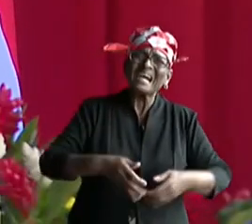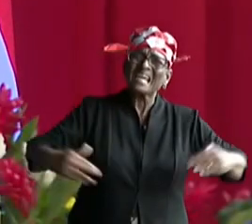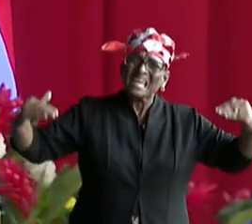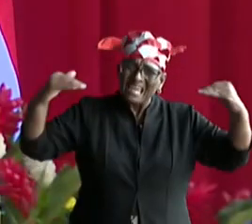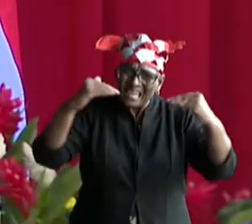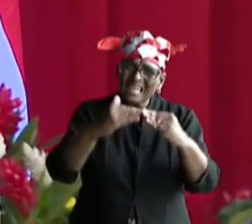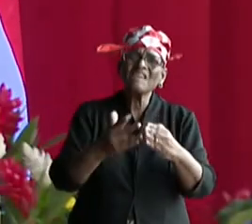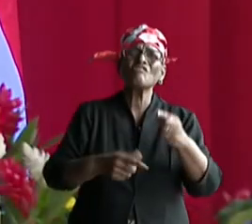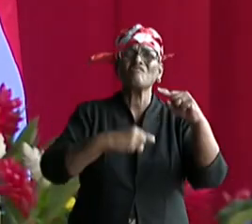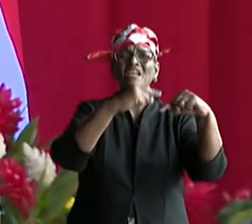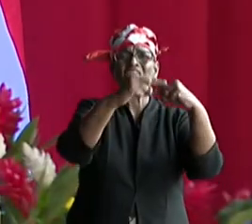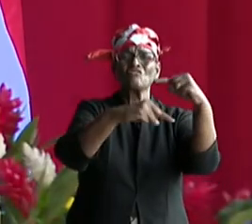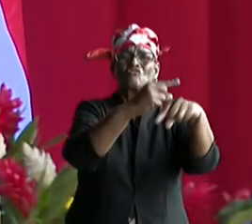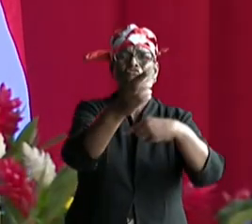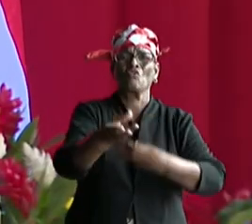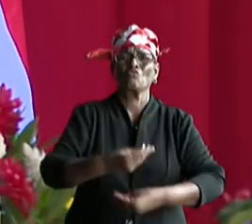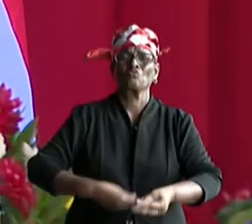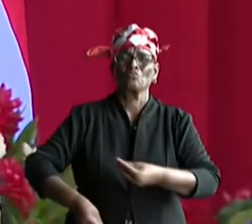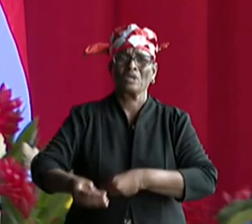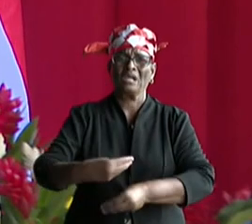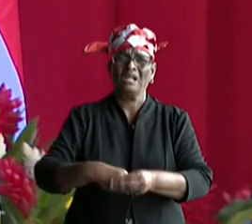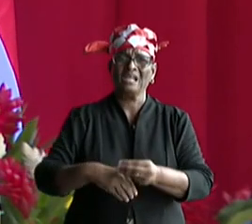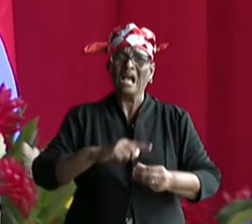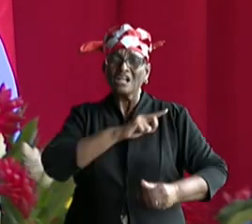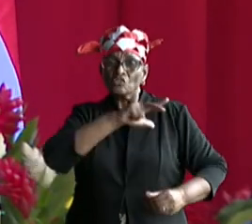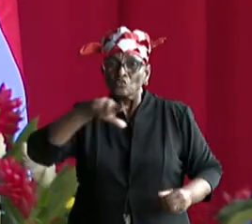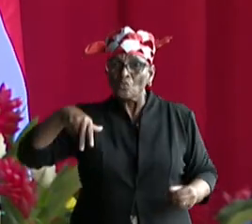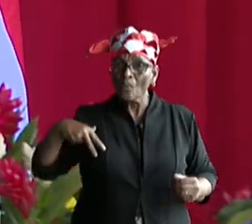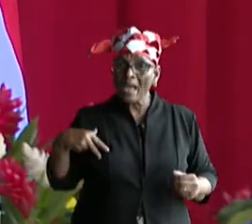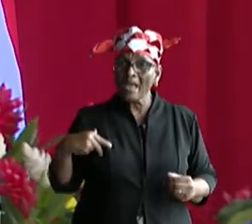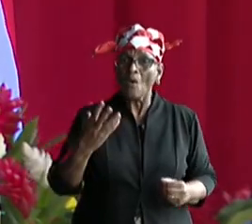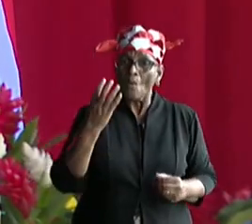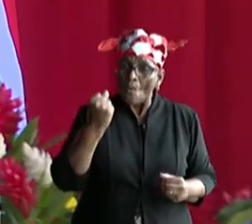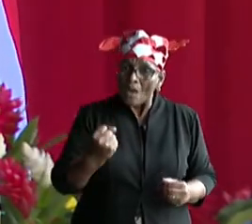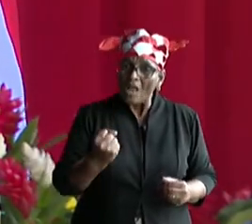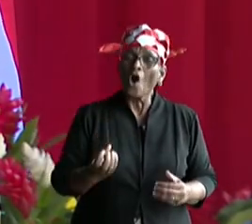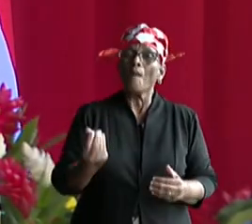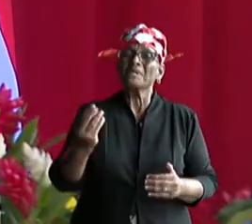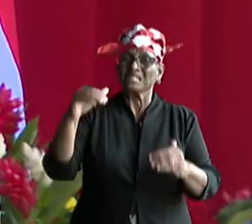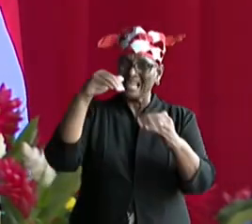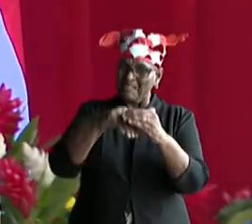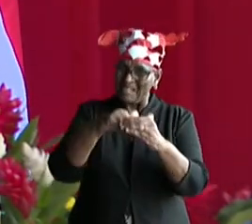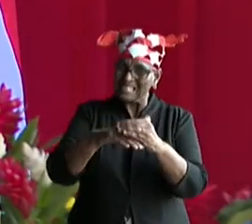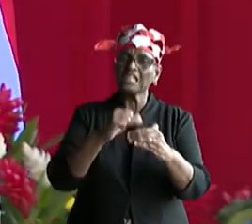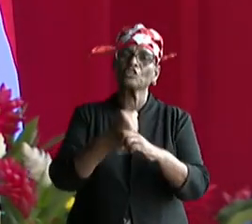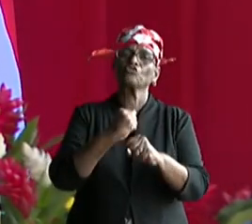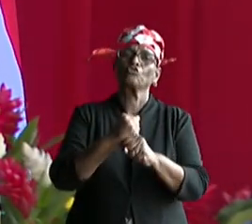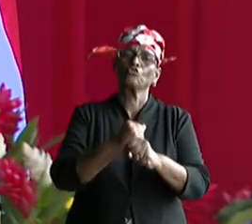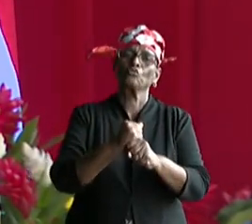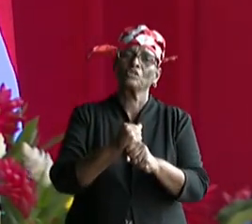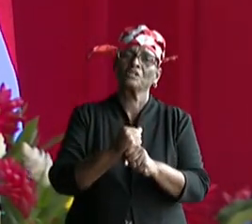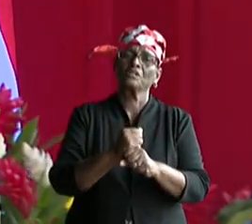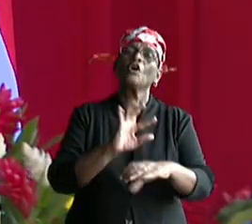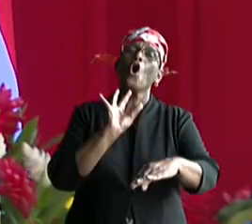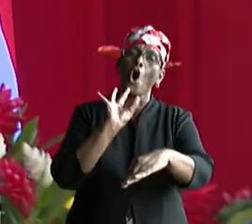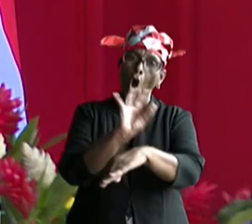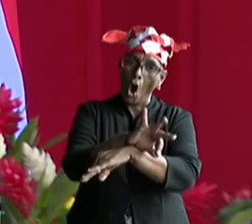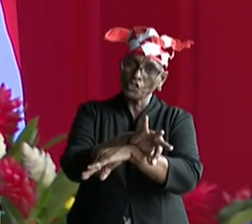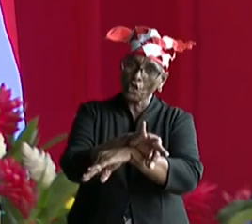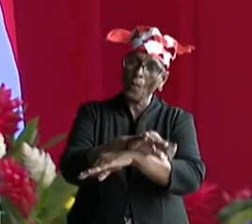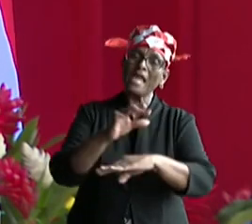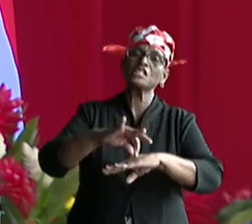economische ontwikkeling, waarbij wij in staat zijn om onze investeringen te plegen in ons onderwijs, in